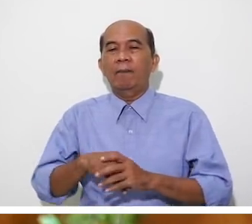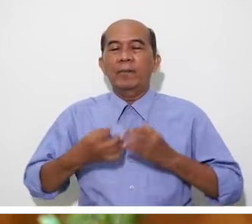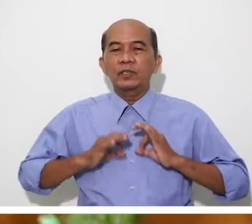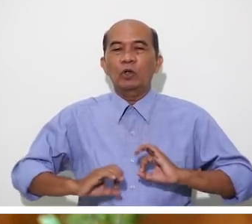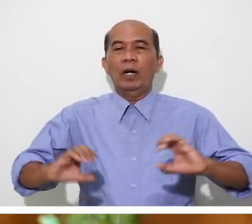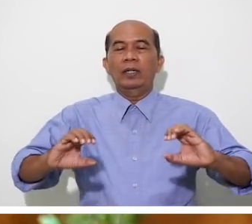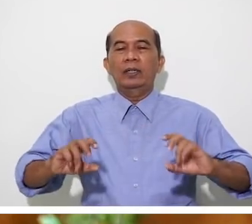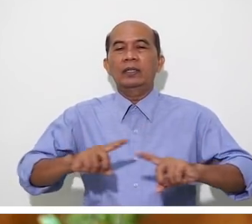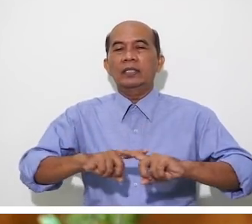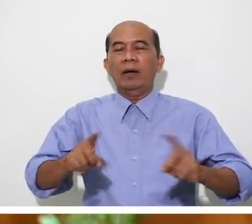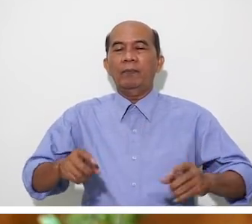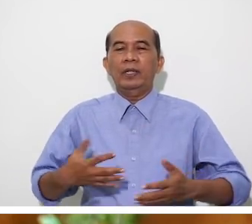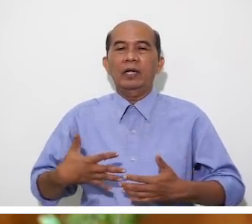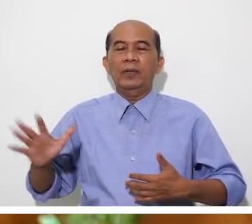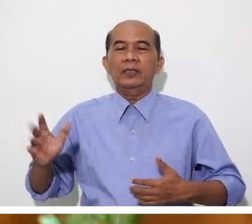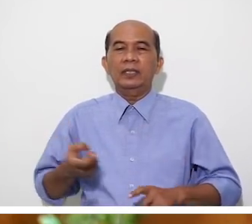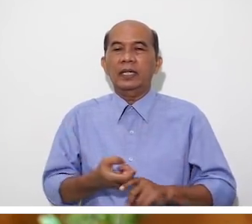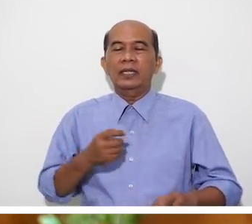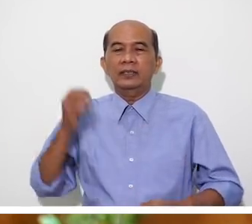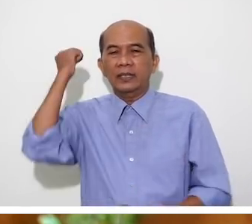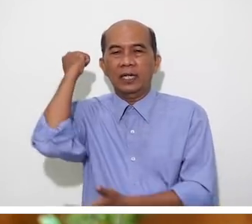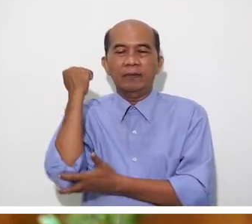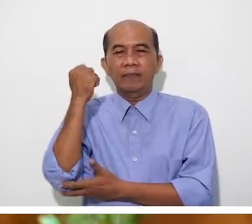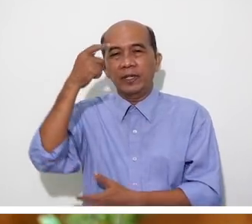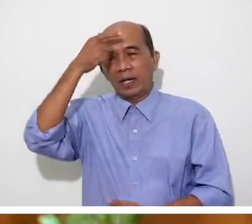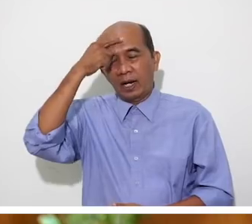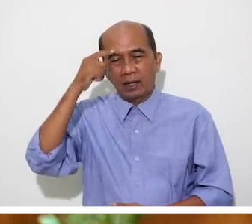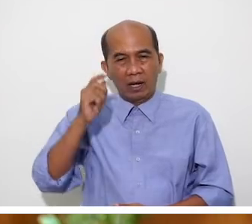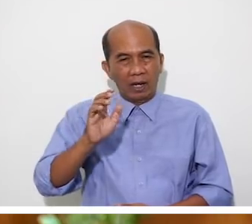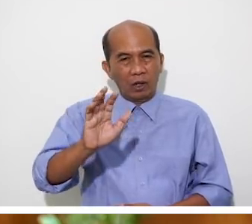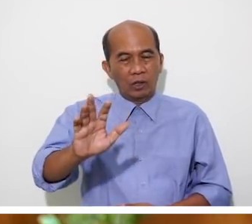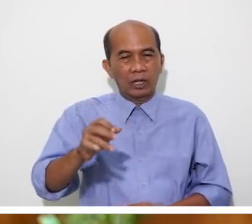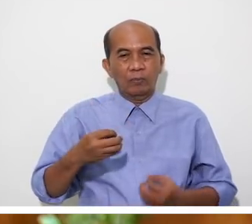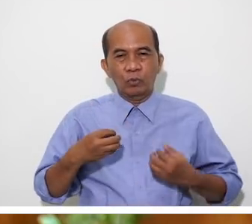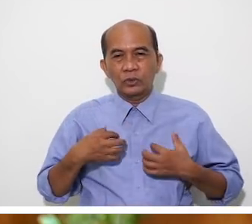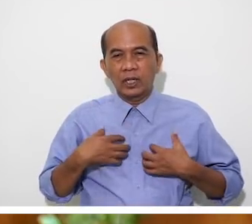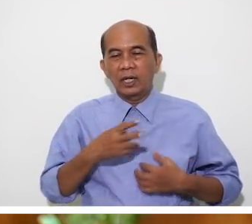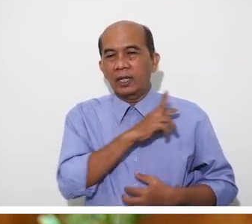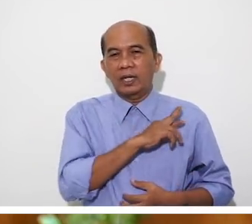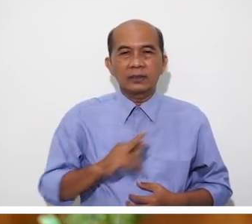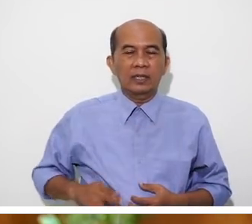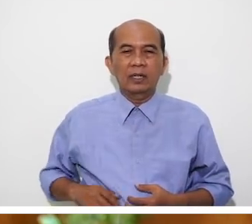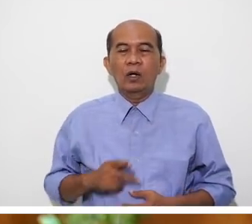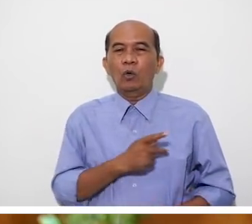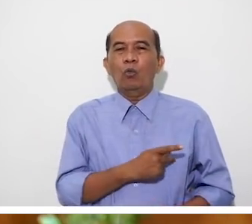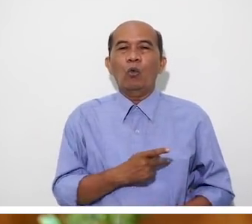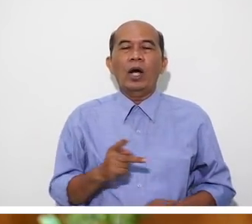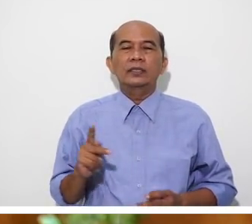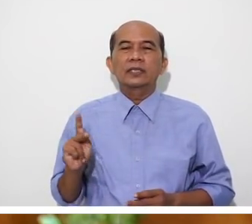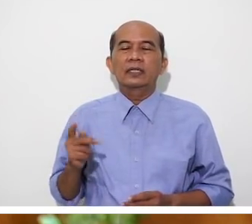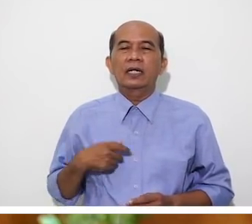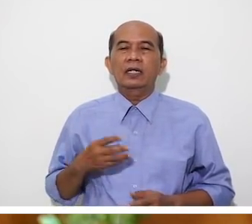pencobaan, tetapi lepaskanlah kami daripada yang jahat, karena Engkaulah yang empunya kerajaan dan kuasa